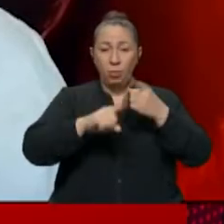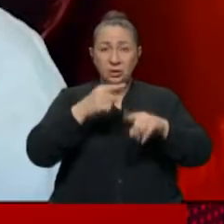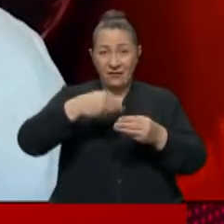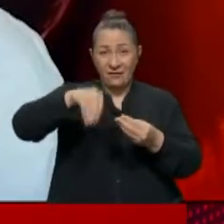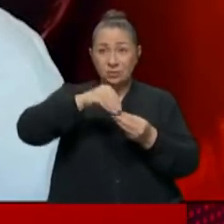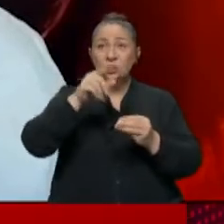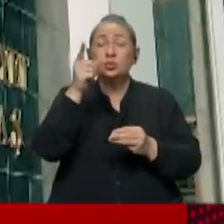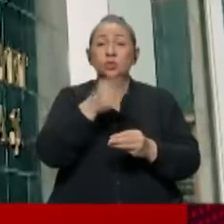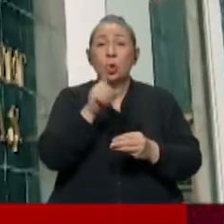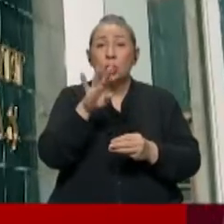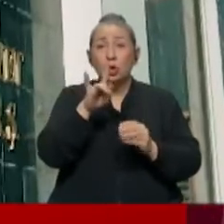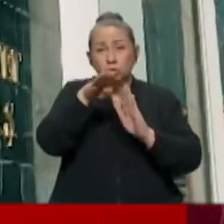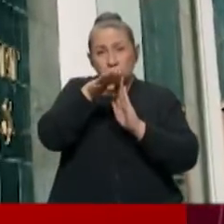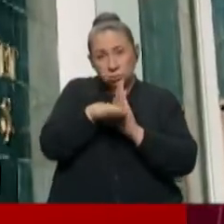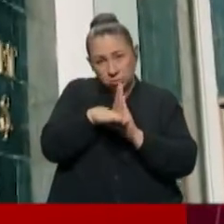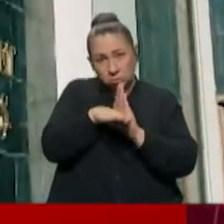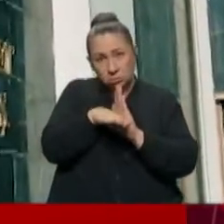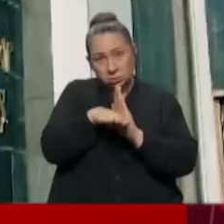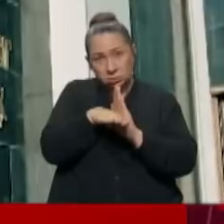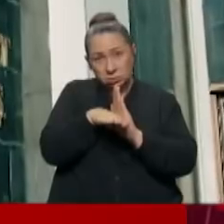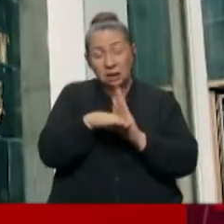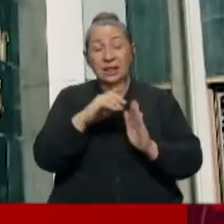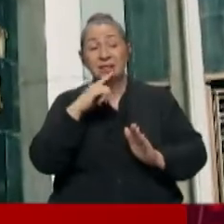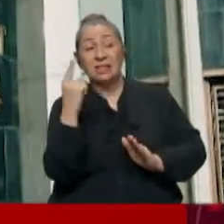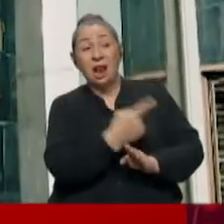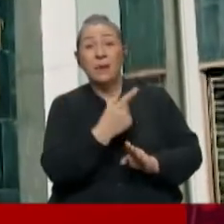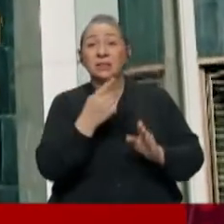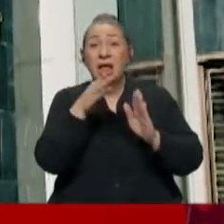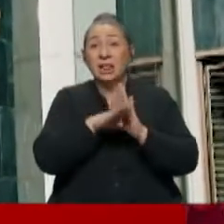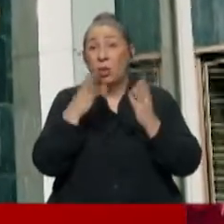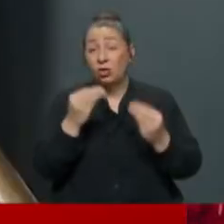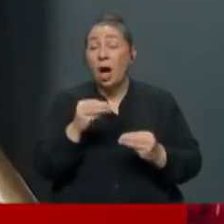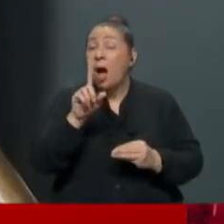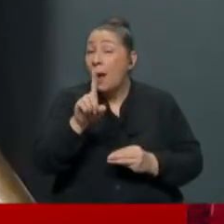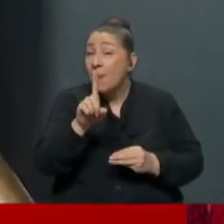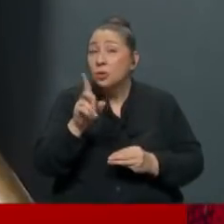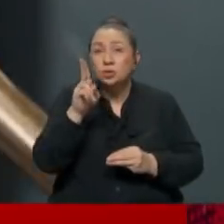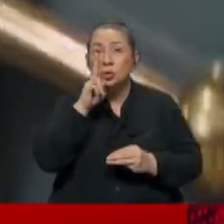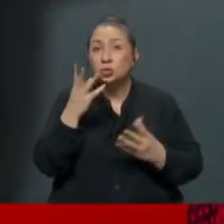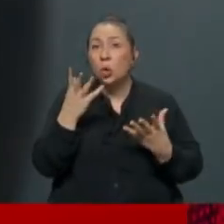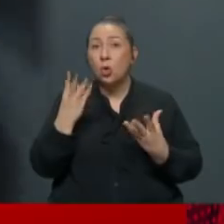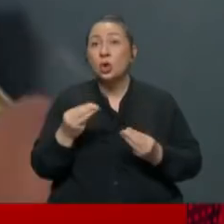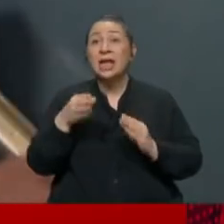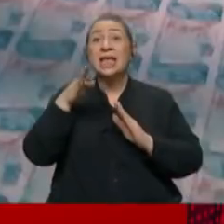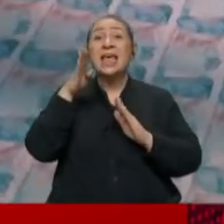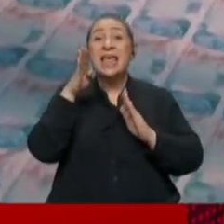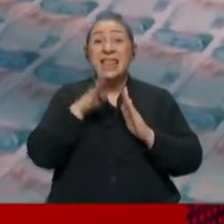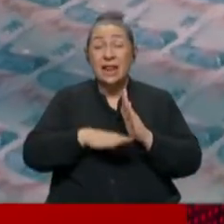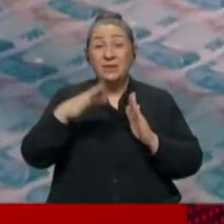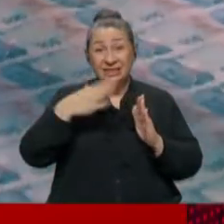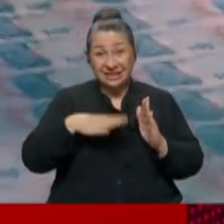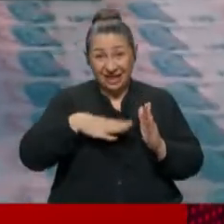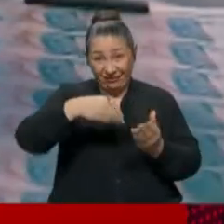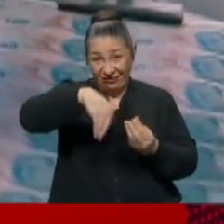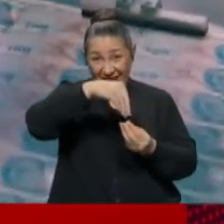politika faiz oranı 114 seviyesine kadar talimatla indirildi fakat sonucu ne oldu indirilmesi